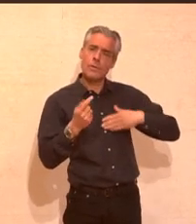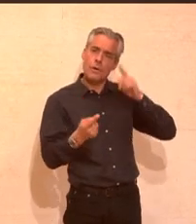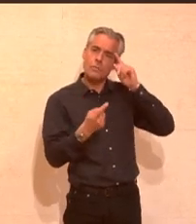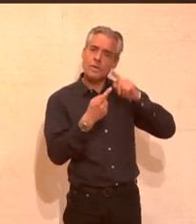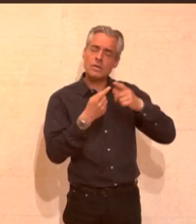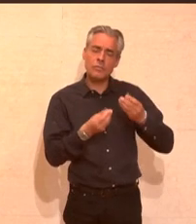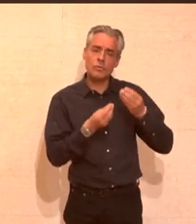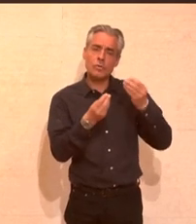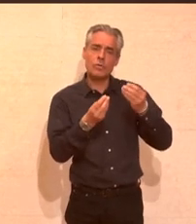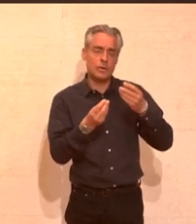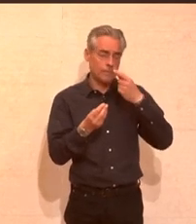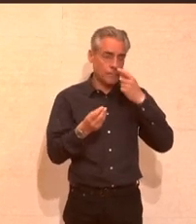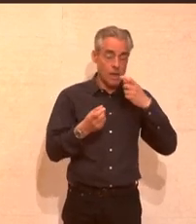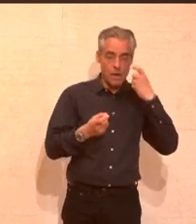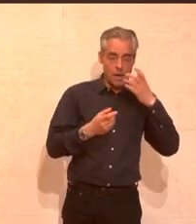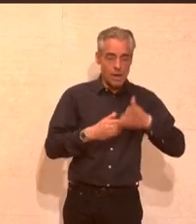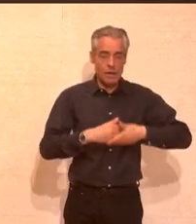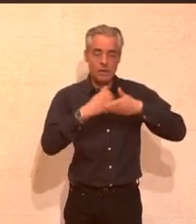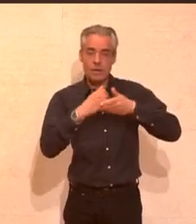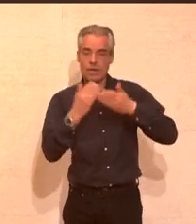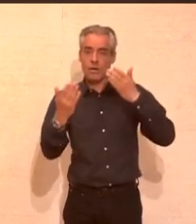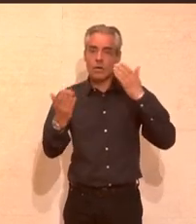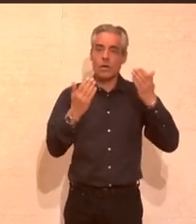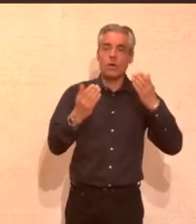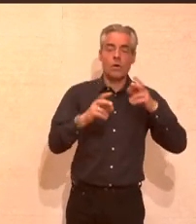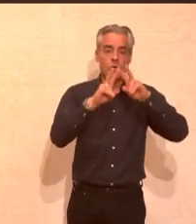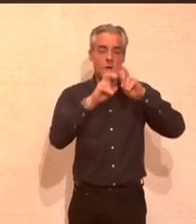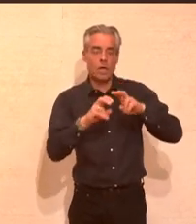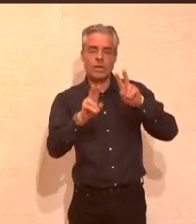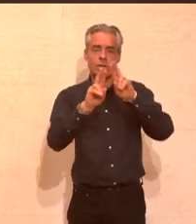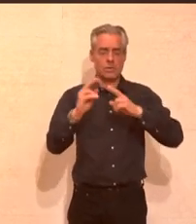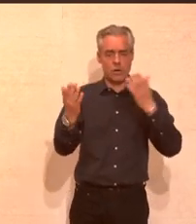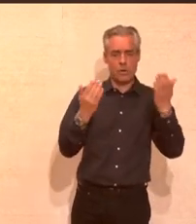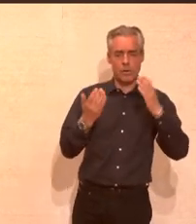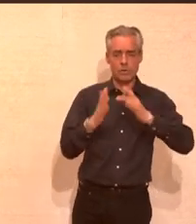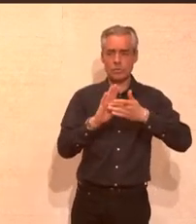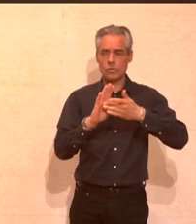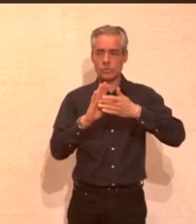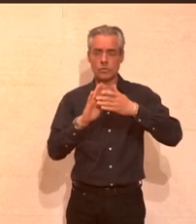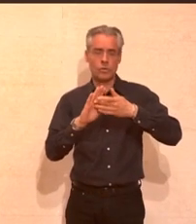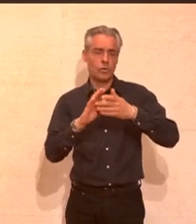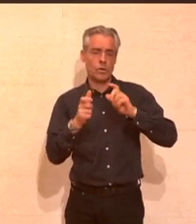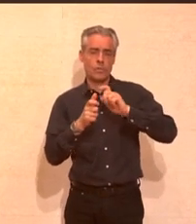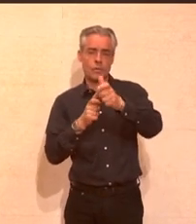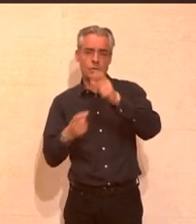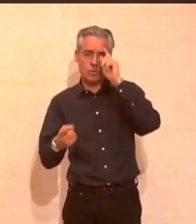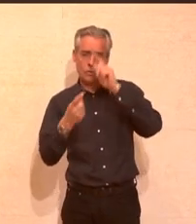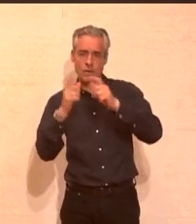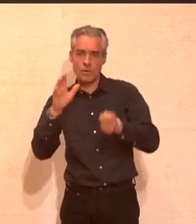d'apporter l'éclairage de la recherche et de la comparaison internationale sur toutes les questions relatives à